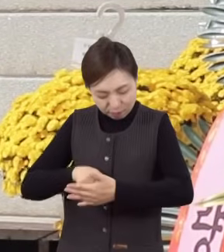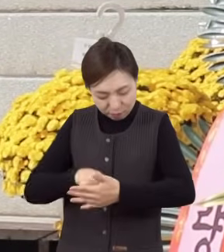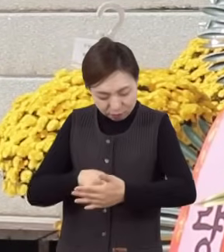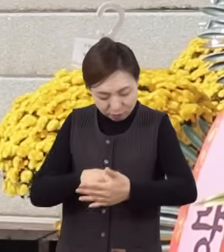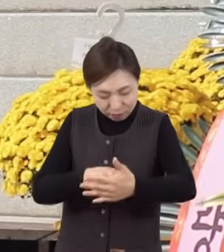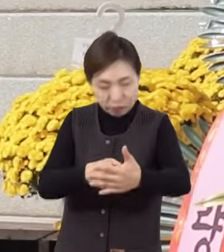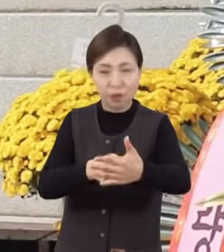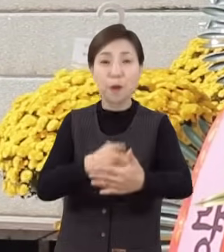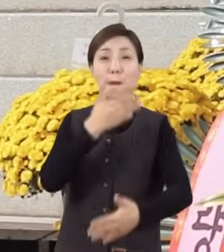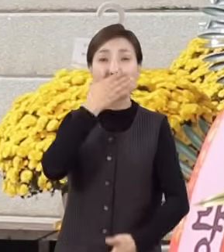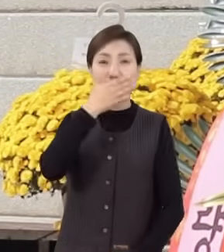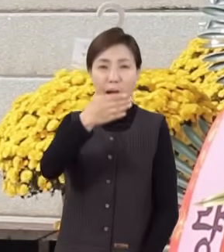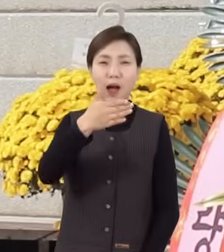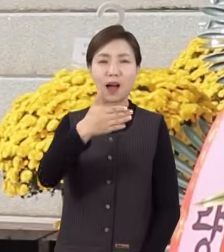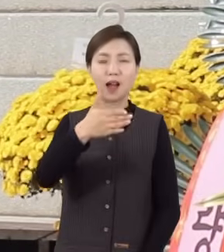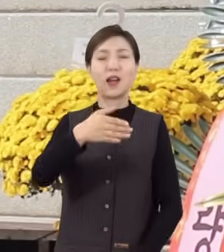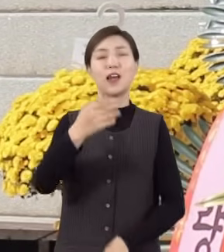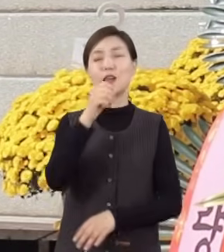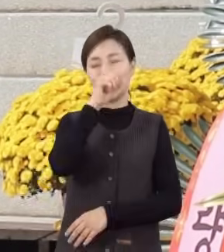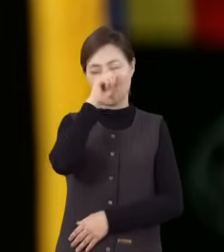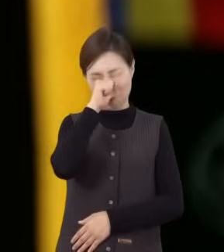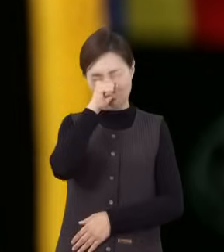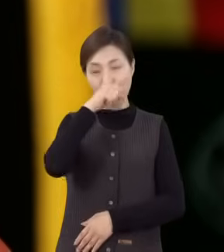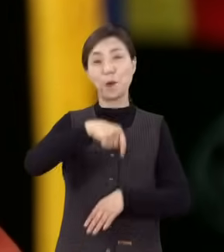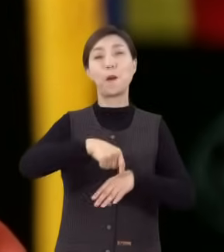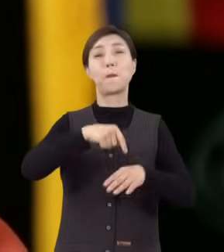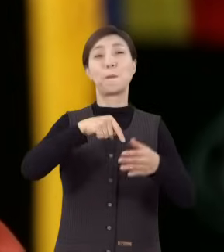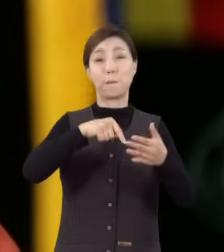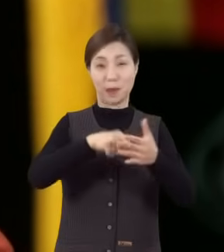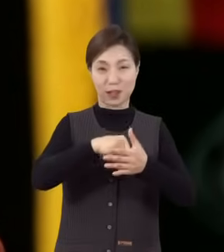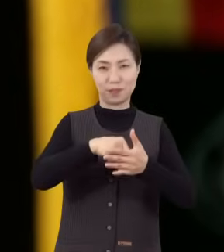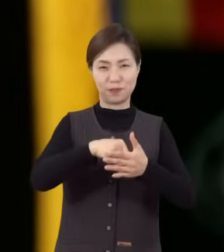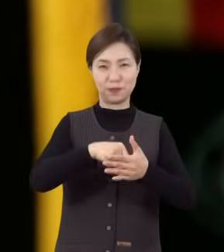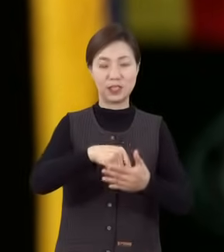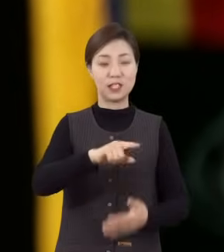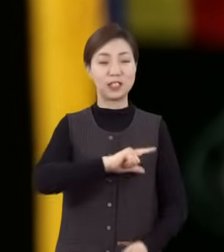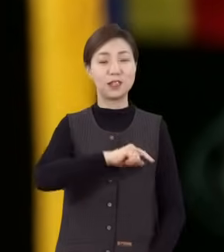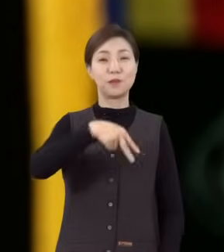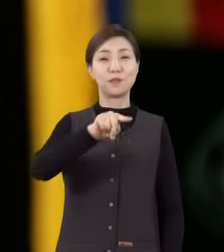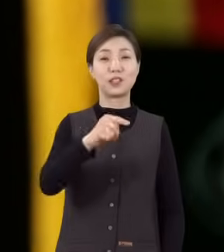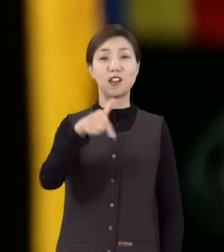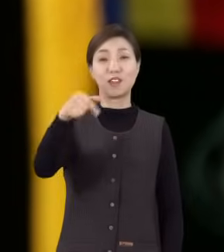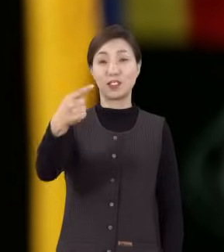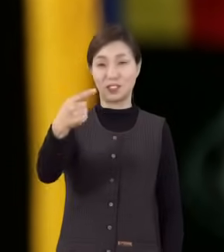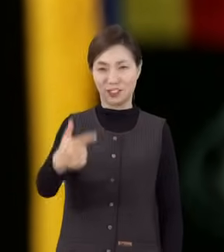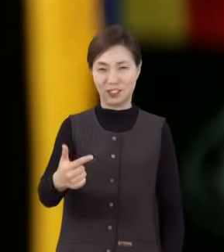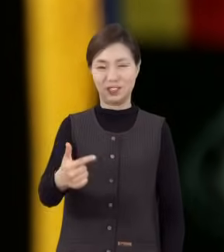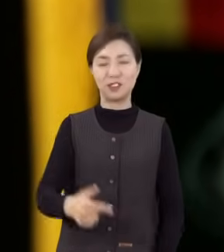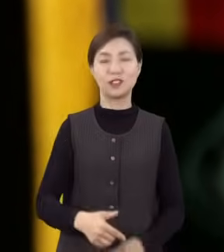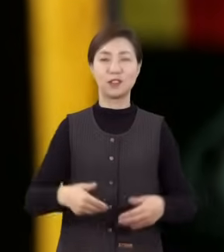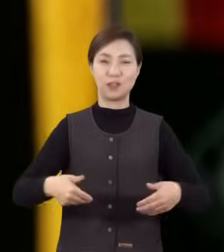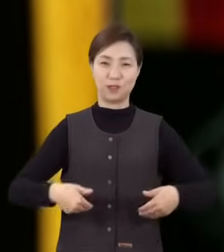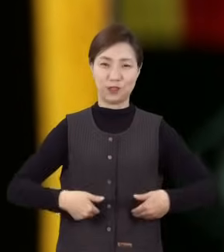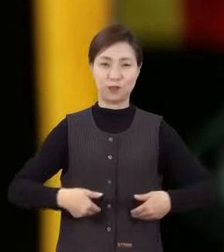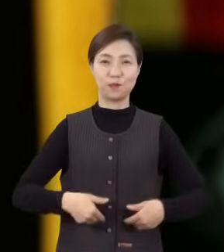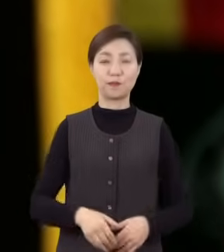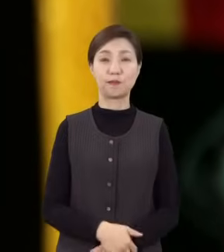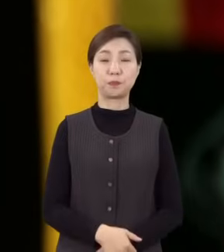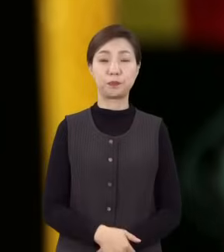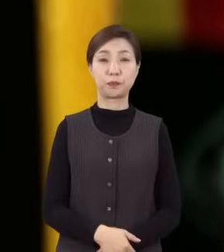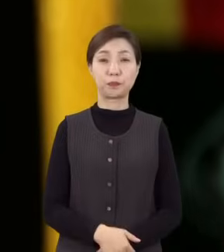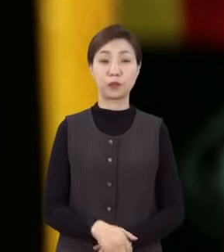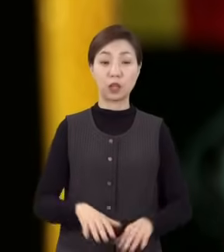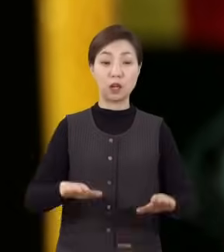착한 뿌리, 성근이 되는 겁니다. 그래서 여러분 복이 있어야 부처님 법도 만난대요.